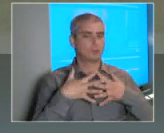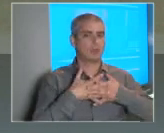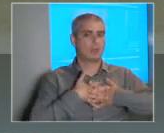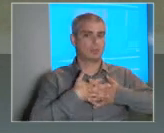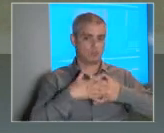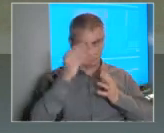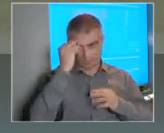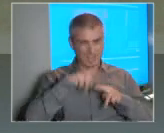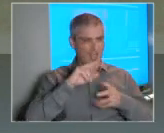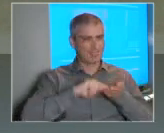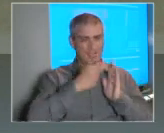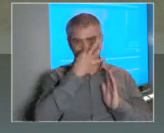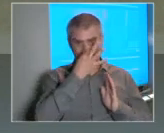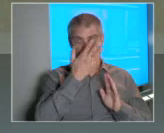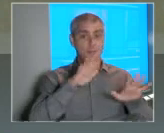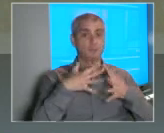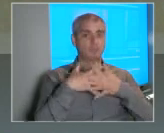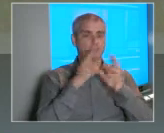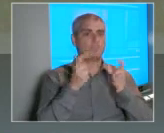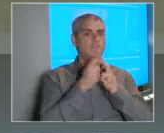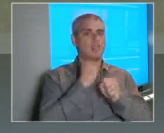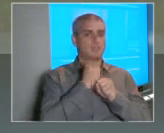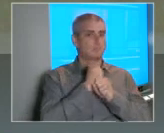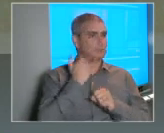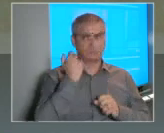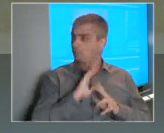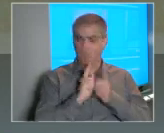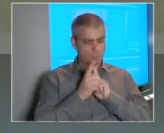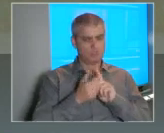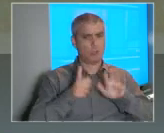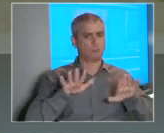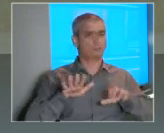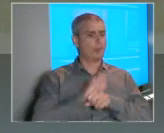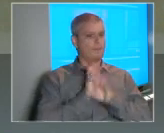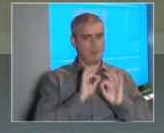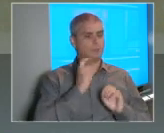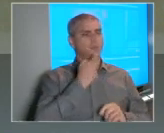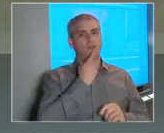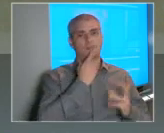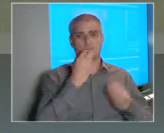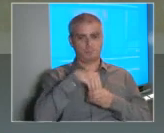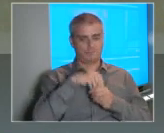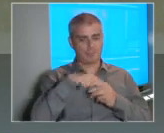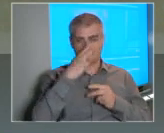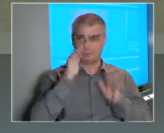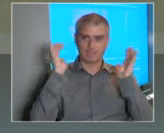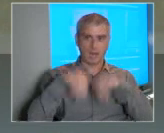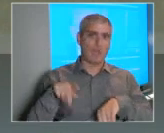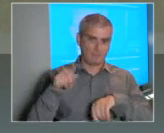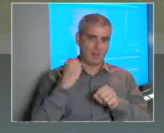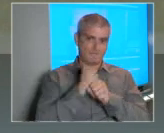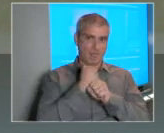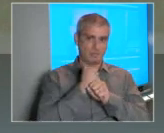אנחנו זוכרים, עד התרגיל המסריח, הייתה ממשלת אחדות עם מפלגת העבודה, שמיר בלי רוטציה, ראש ממשלה מלא מלא, פרס בפנים, אחרי זה מנסה להפיל את שמיר